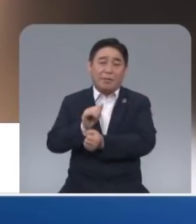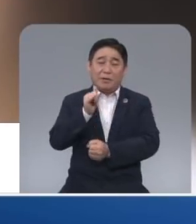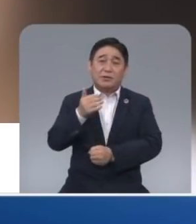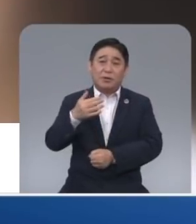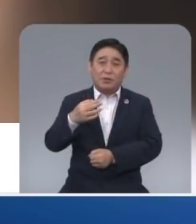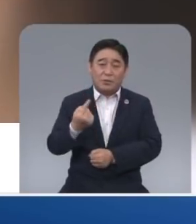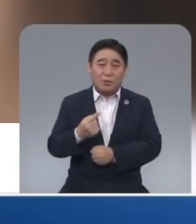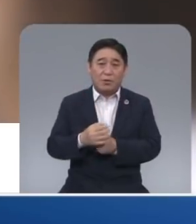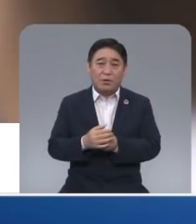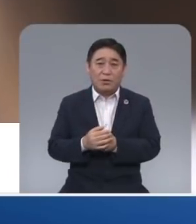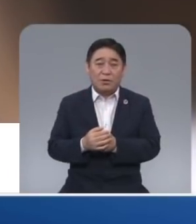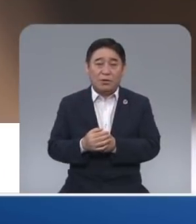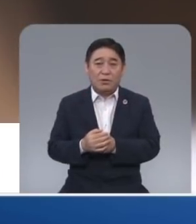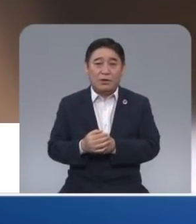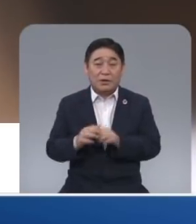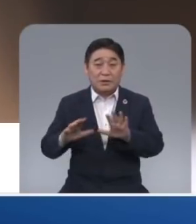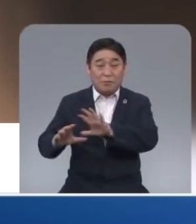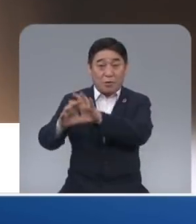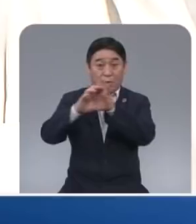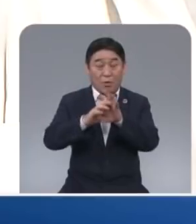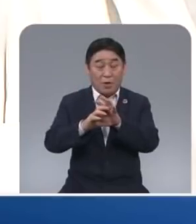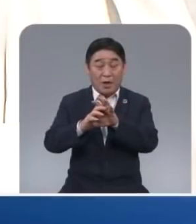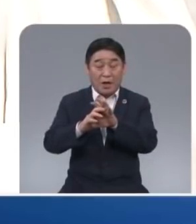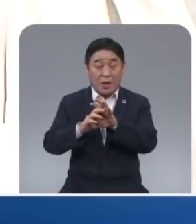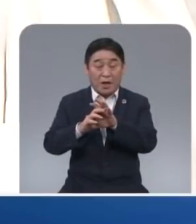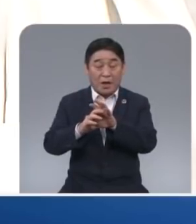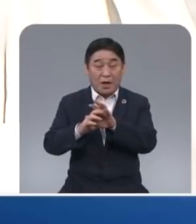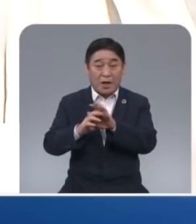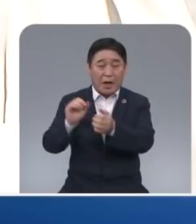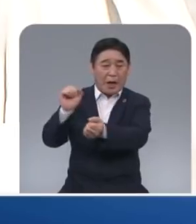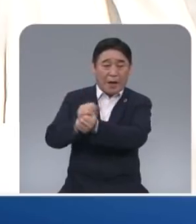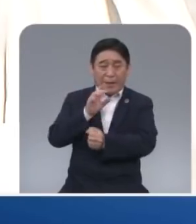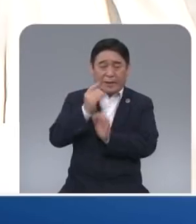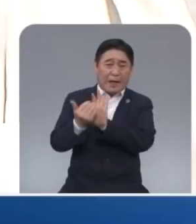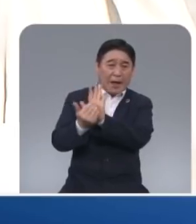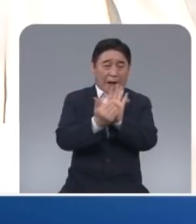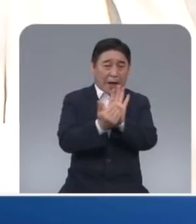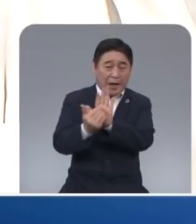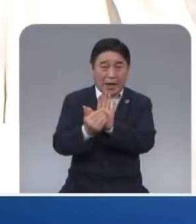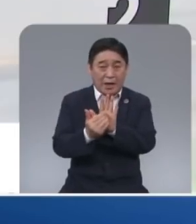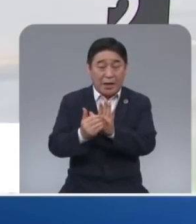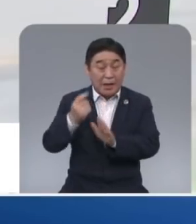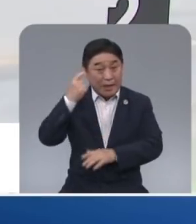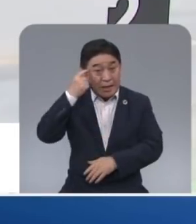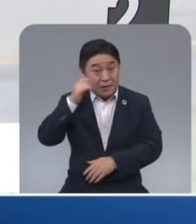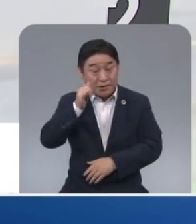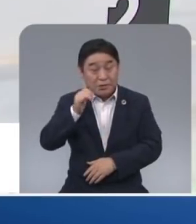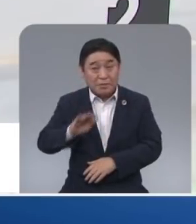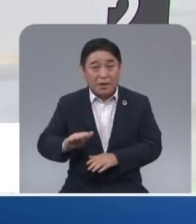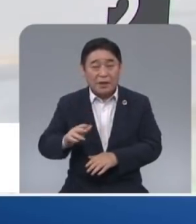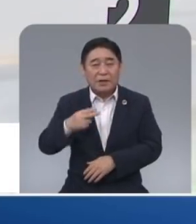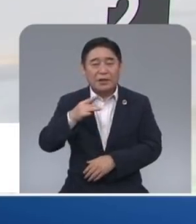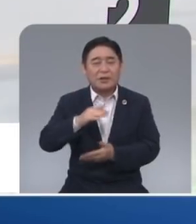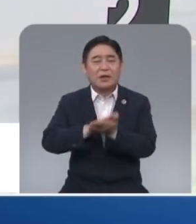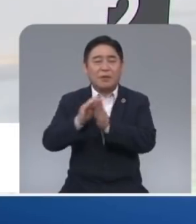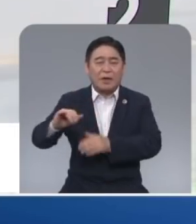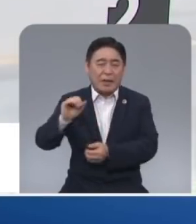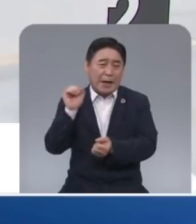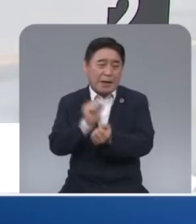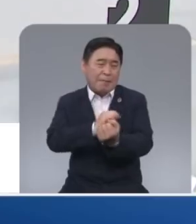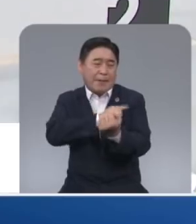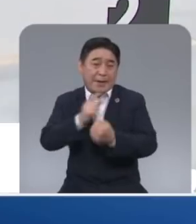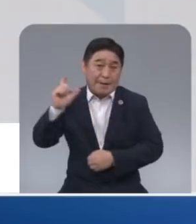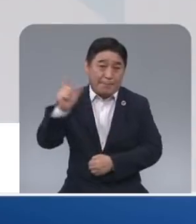이제 지금까지는 우리가 코로나19에 대해서 걸리지 않아야 된다, 걸리지 말아야 된다라고 생각을 했지만 델타 변이의 전파력이 너무나 높다